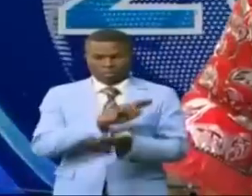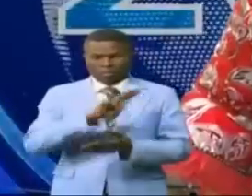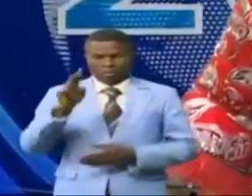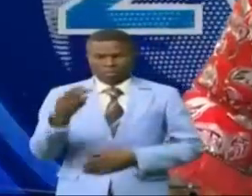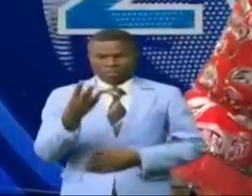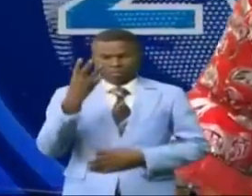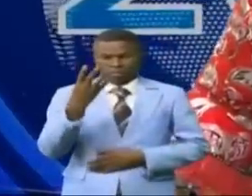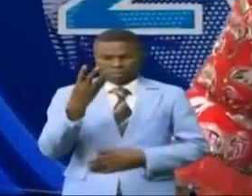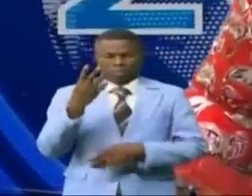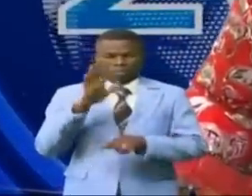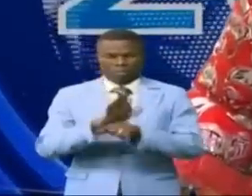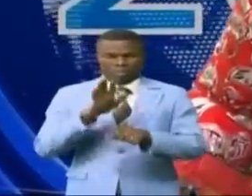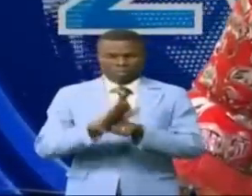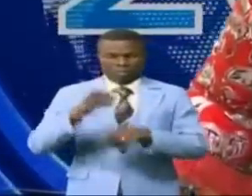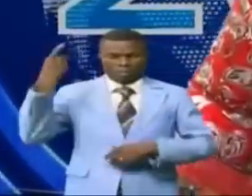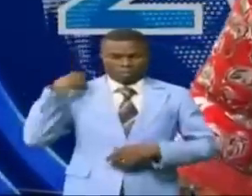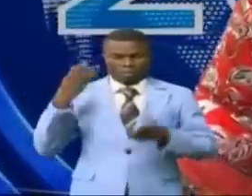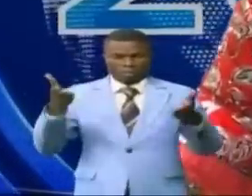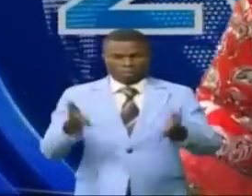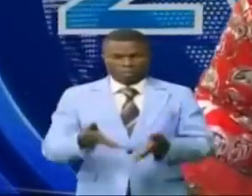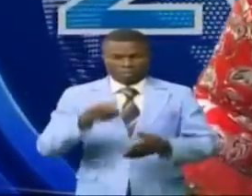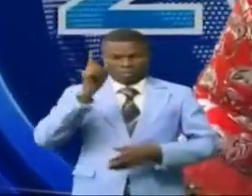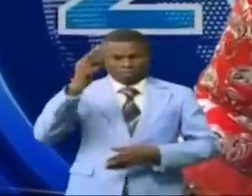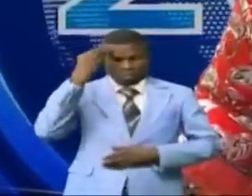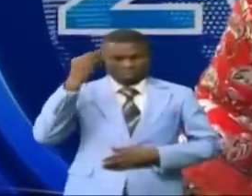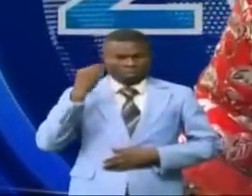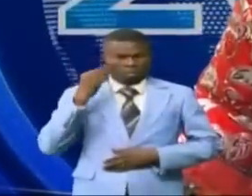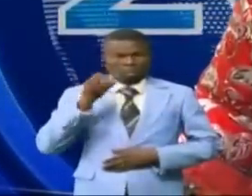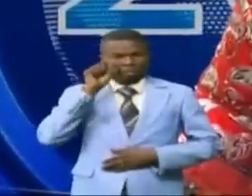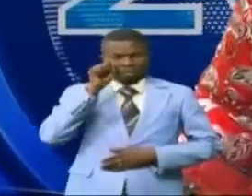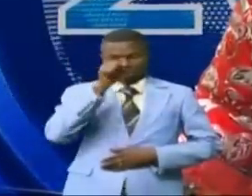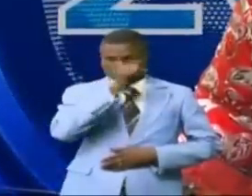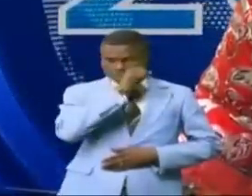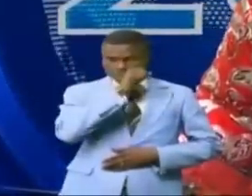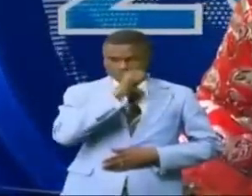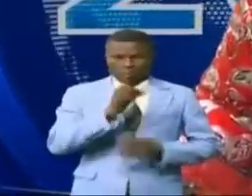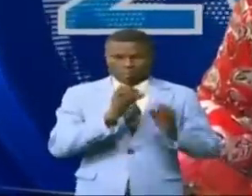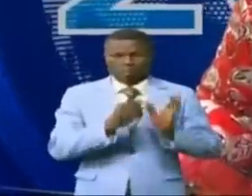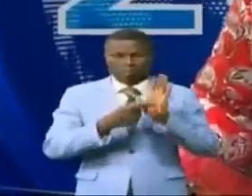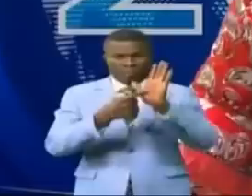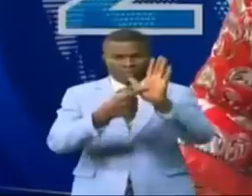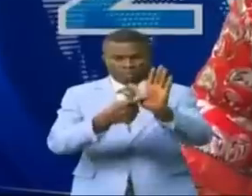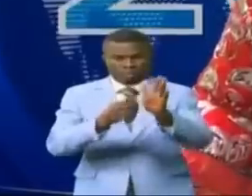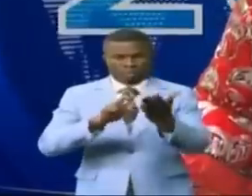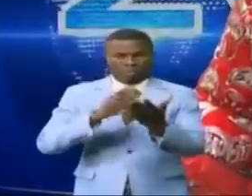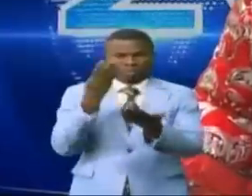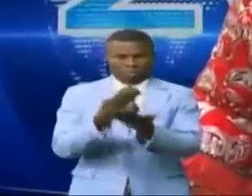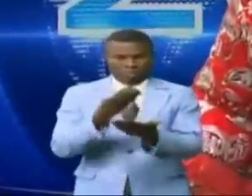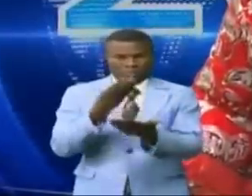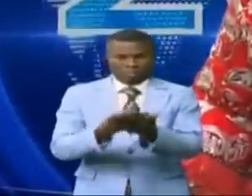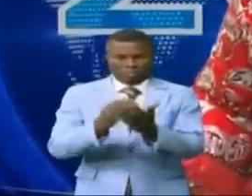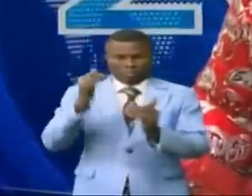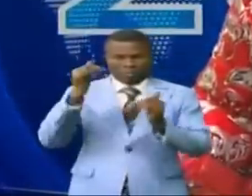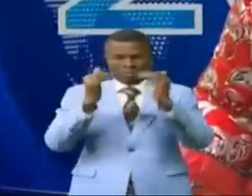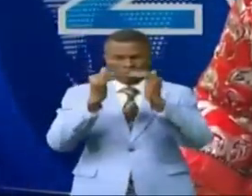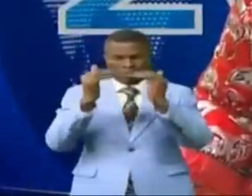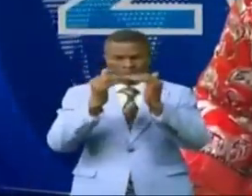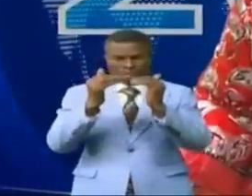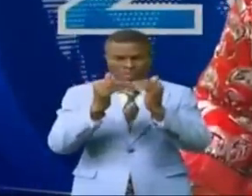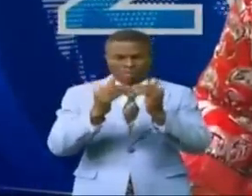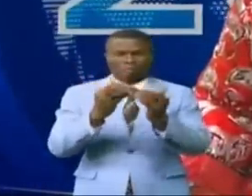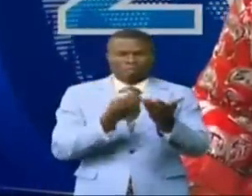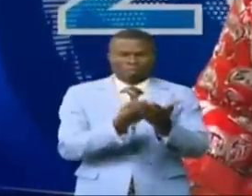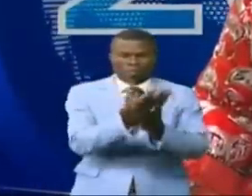la représentation nationale. Le Premier ministre Jean-Michel Samalou Kondé a présenté un budget en équilibre, en recettes et